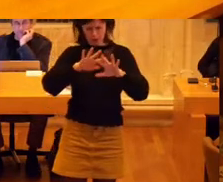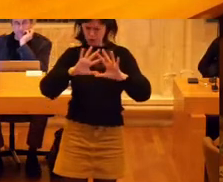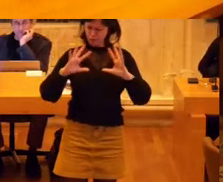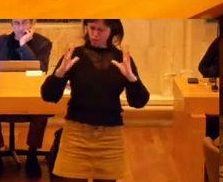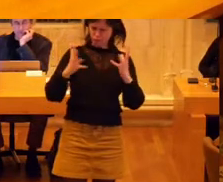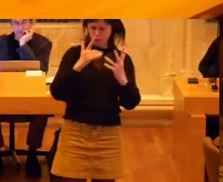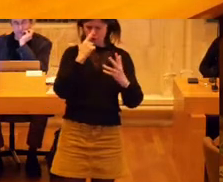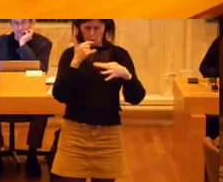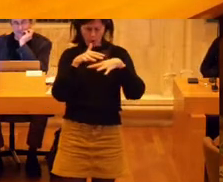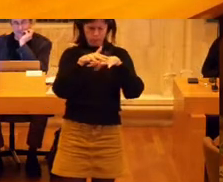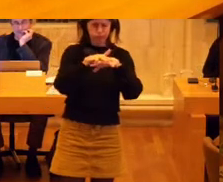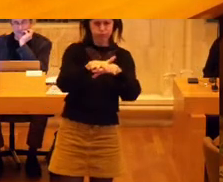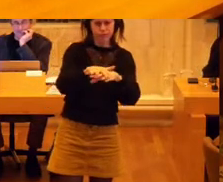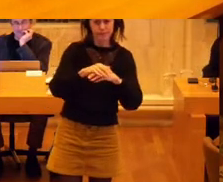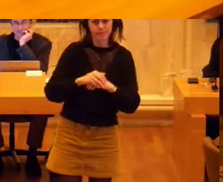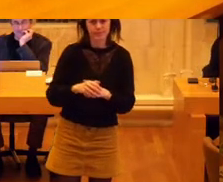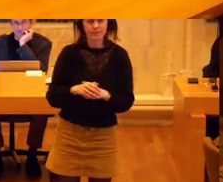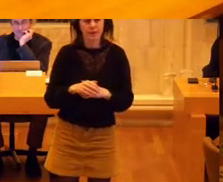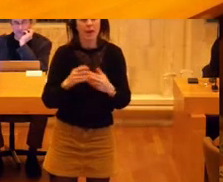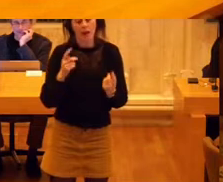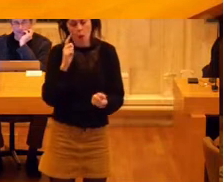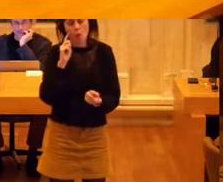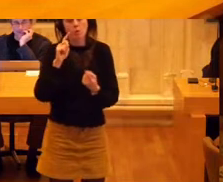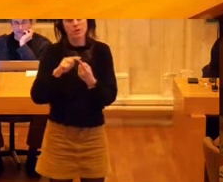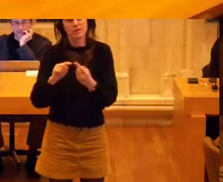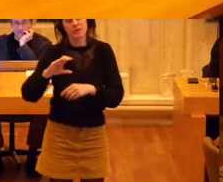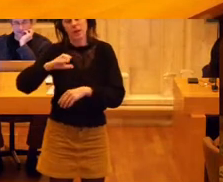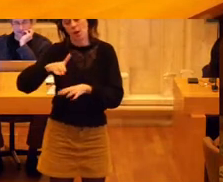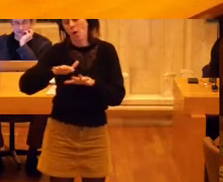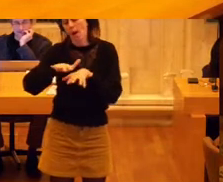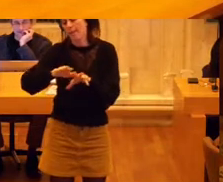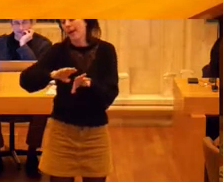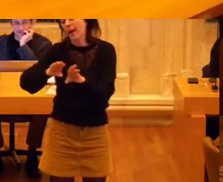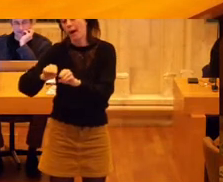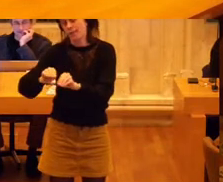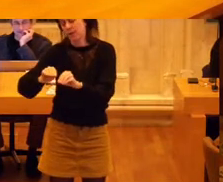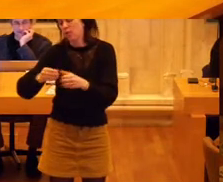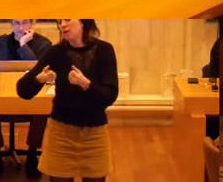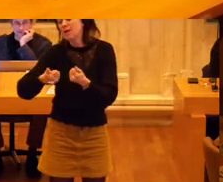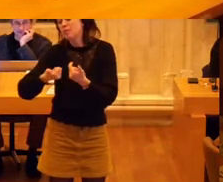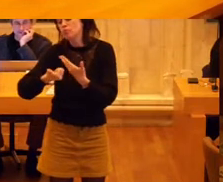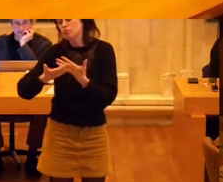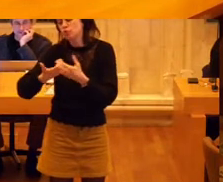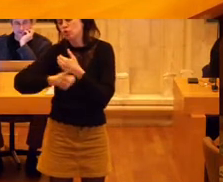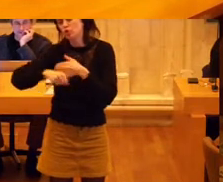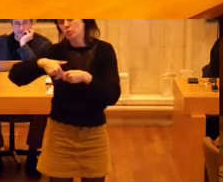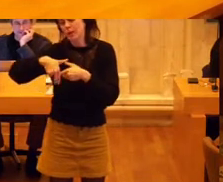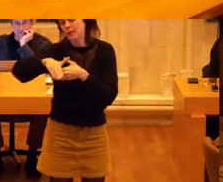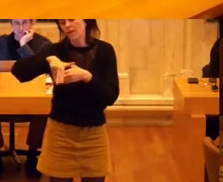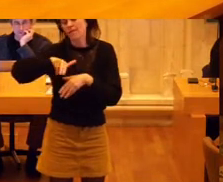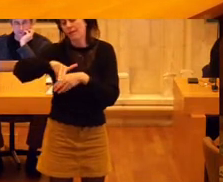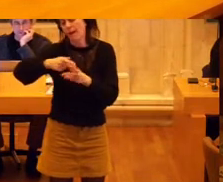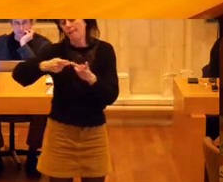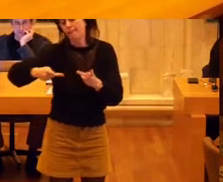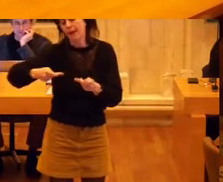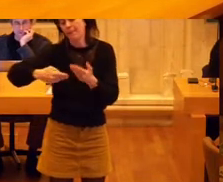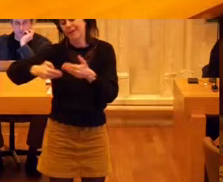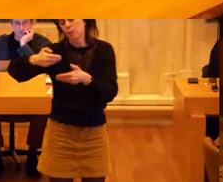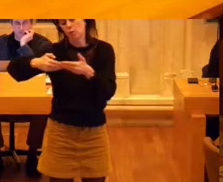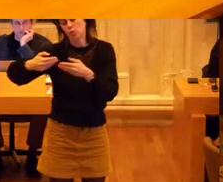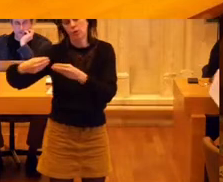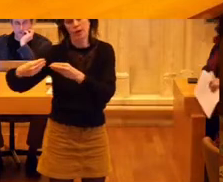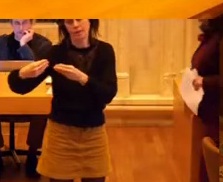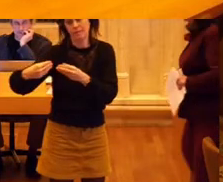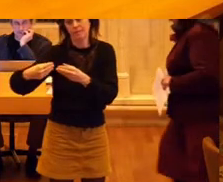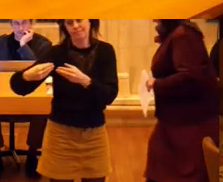Et l'enjeu de calendrier, c'est de permettre à Caen la Mer Habitat, qui va déposer dans les quelques semaines à venir des permis de construire, qu'on puisse faire la vente pour qu'ils